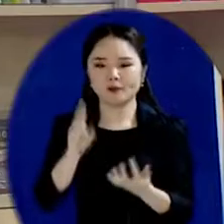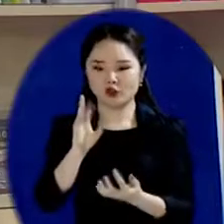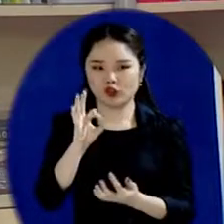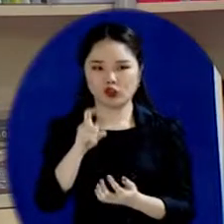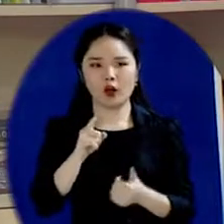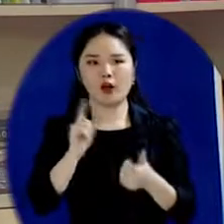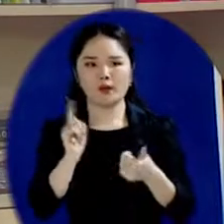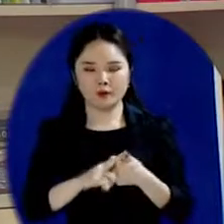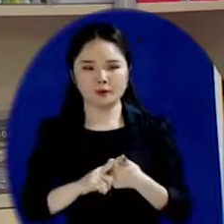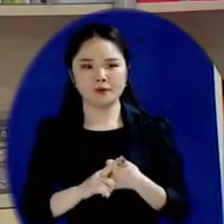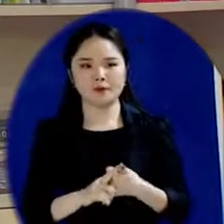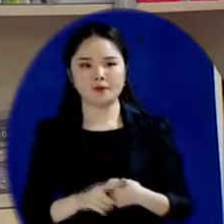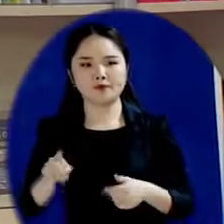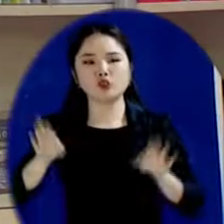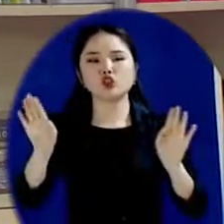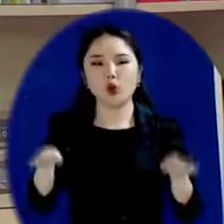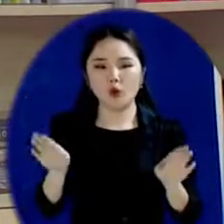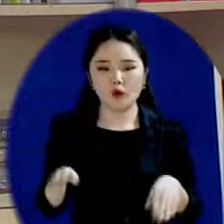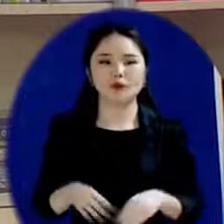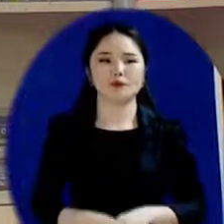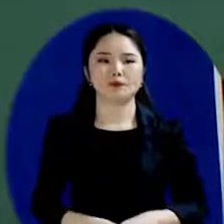байна. Шувуу байна.